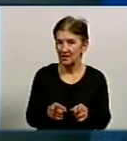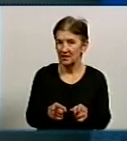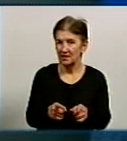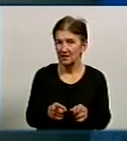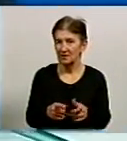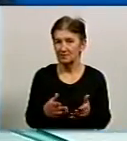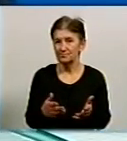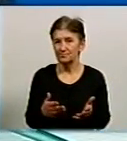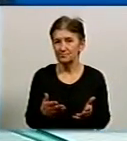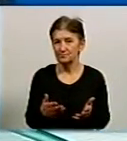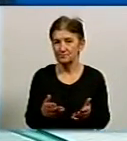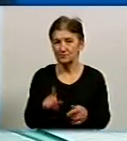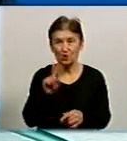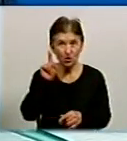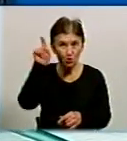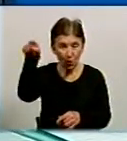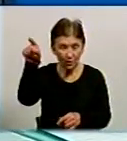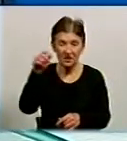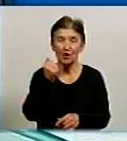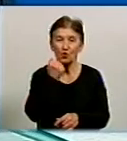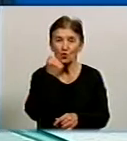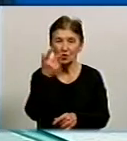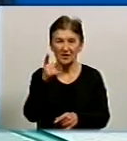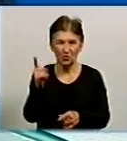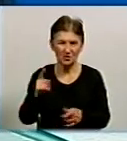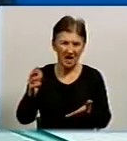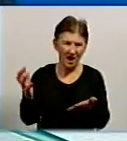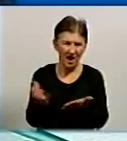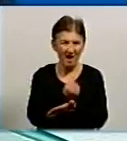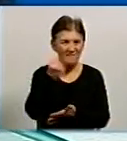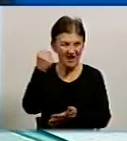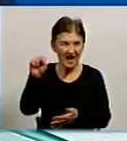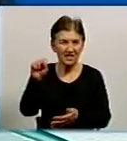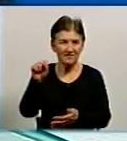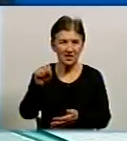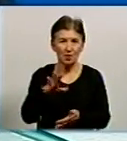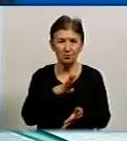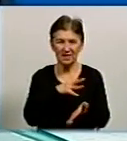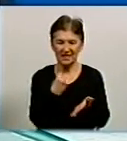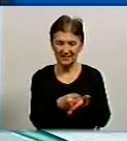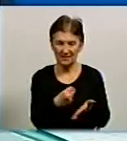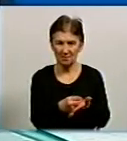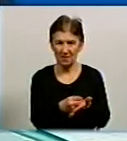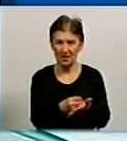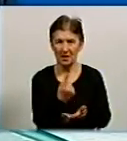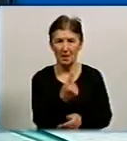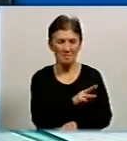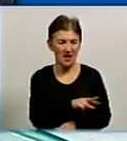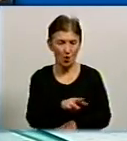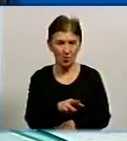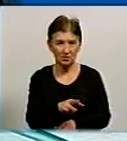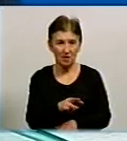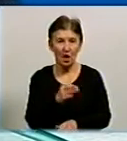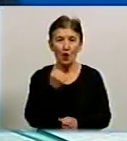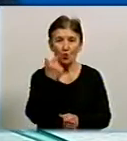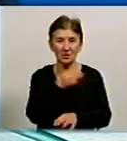скажімо так, тоді, коли цей проєкт вигравав, була сума-ліміт 1 мільйон гривень. Коли